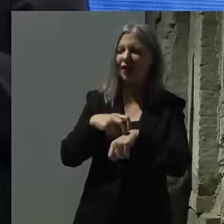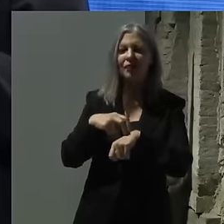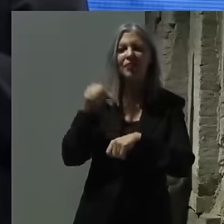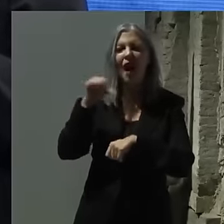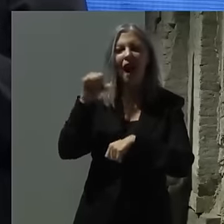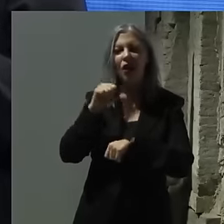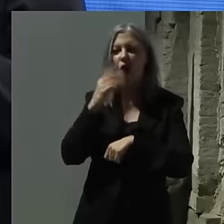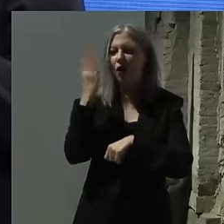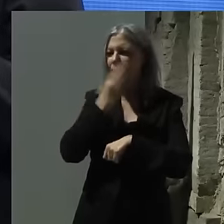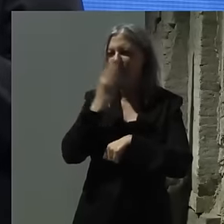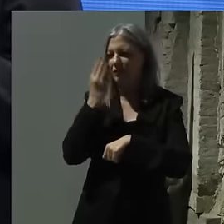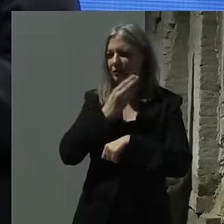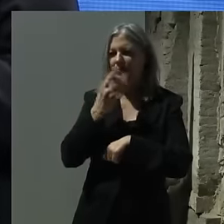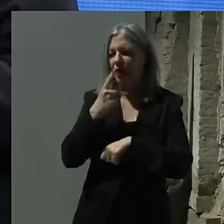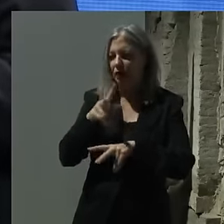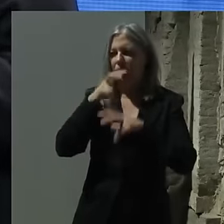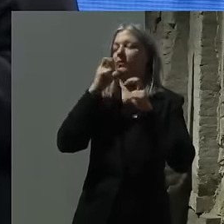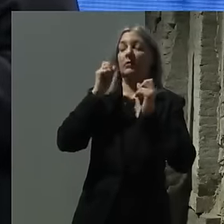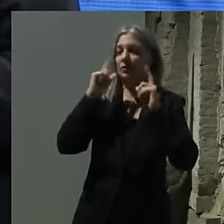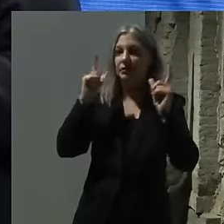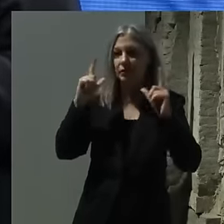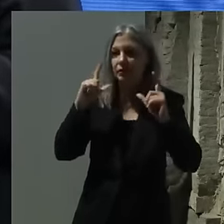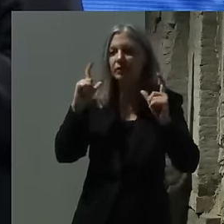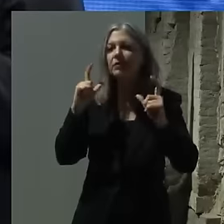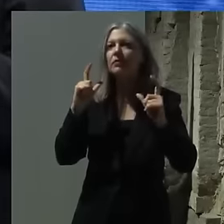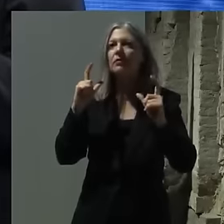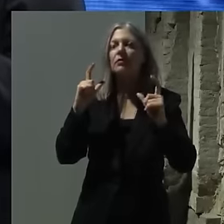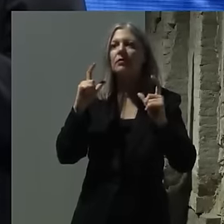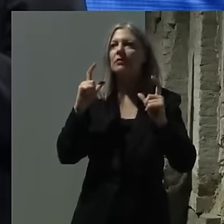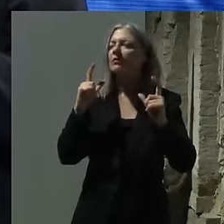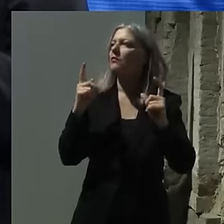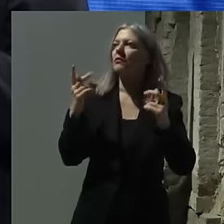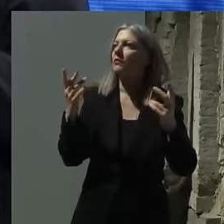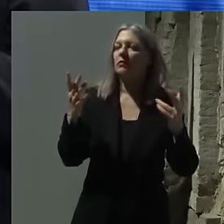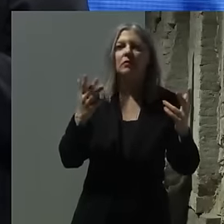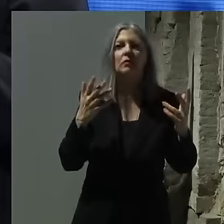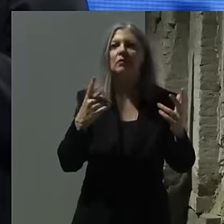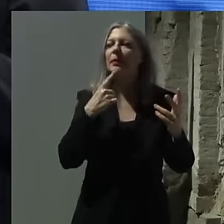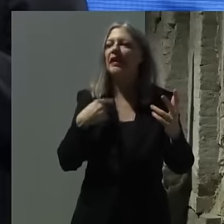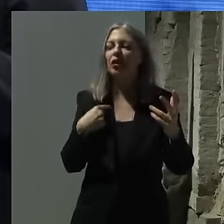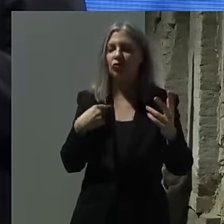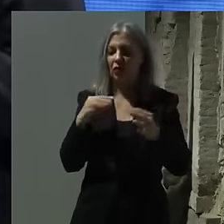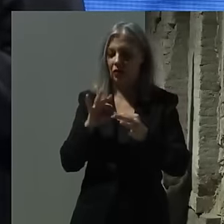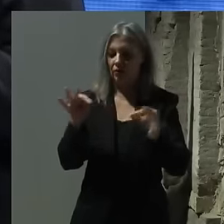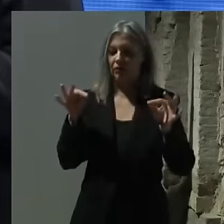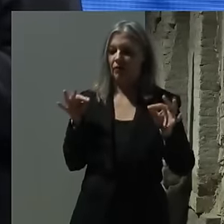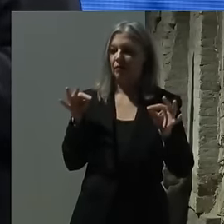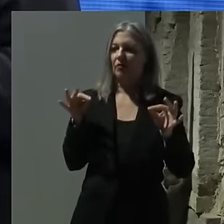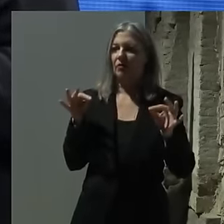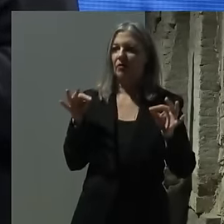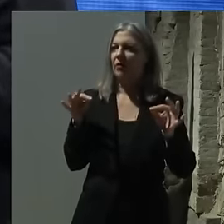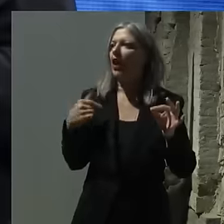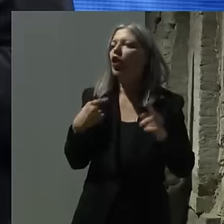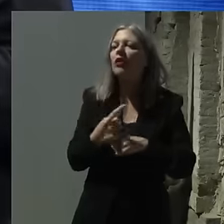farmi rinvenire, al momento che io rinvengo non mi viene di dire altro queste parole: ditemi ciò che